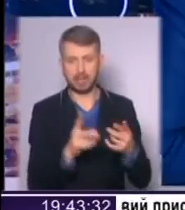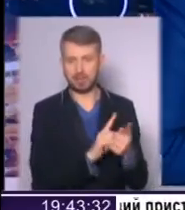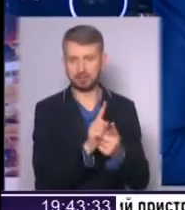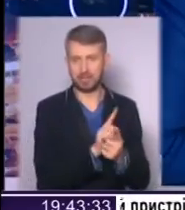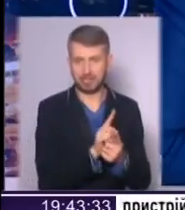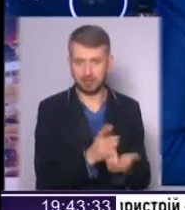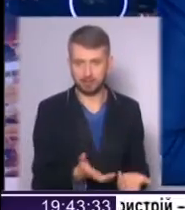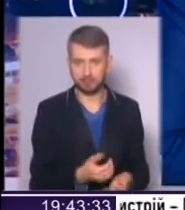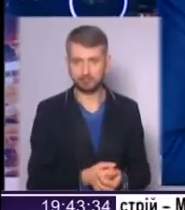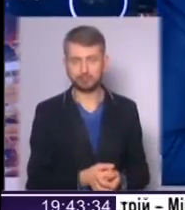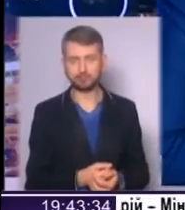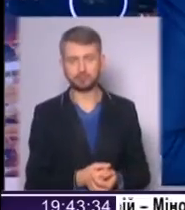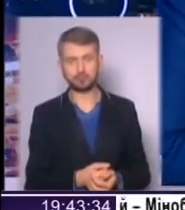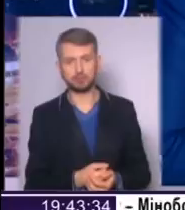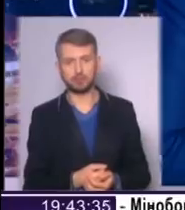То